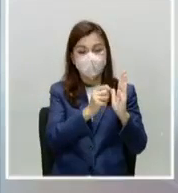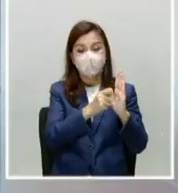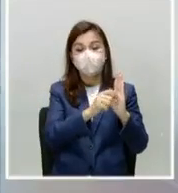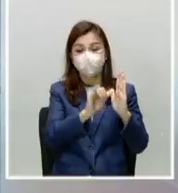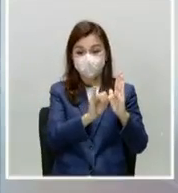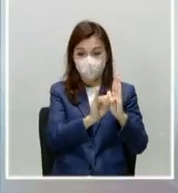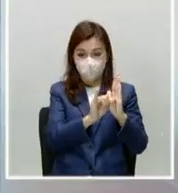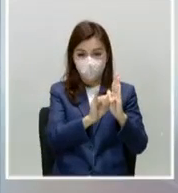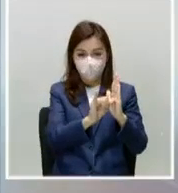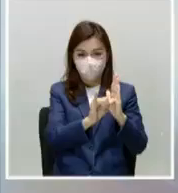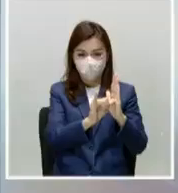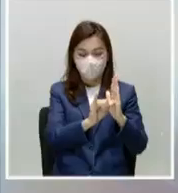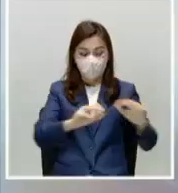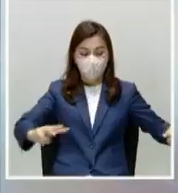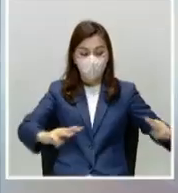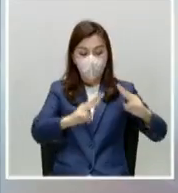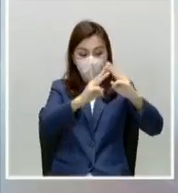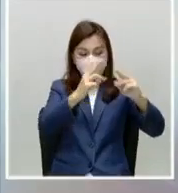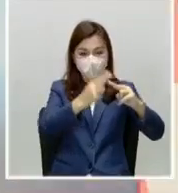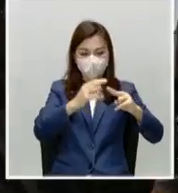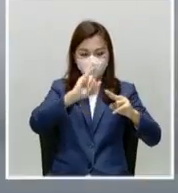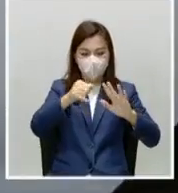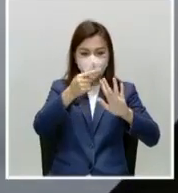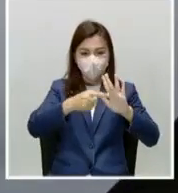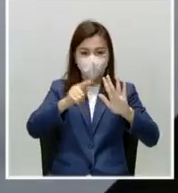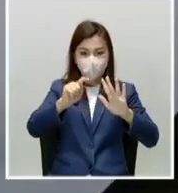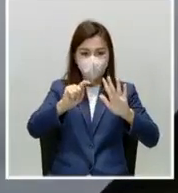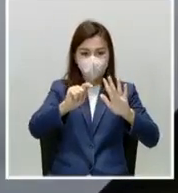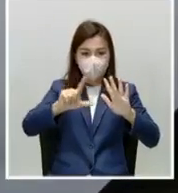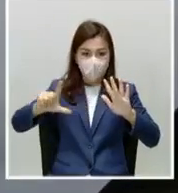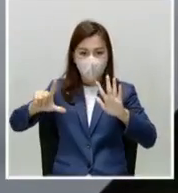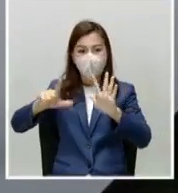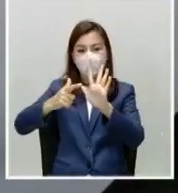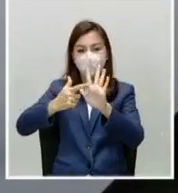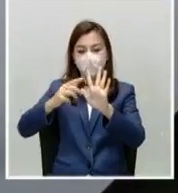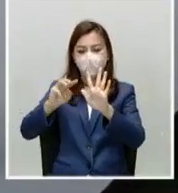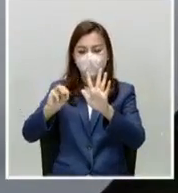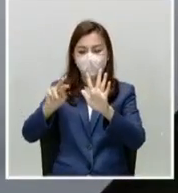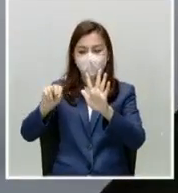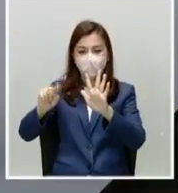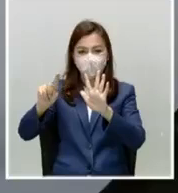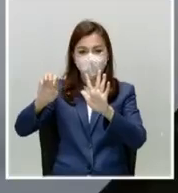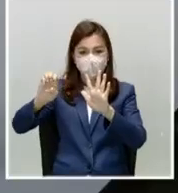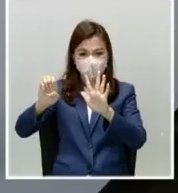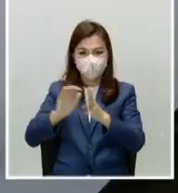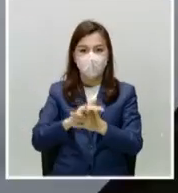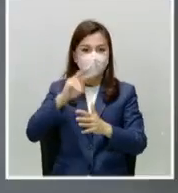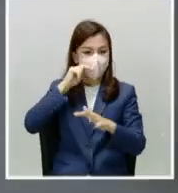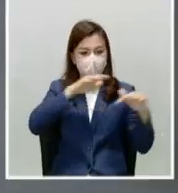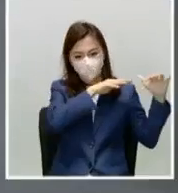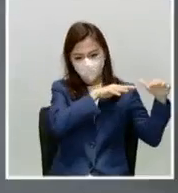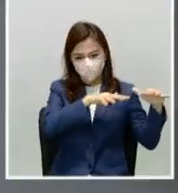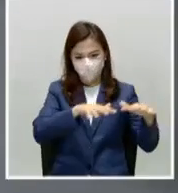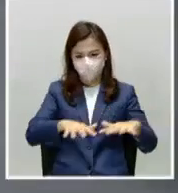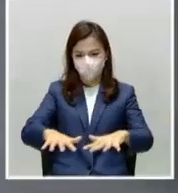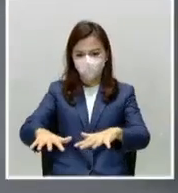อยุธยานะคะหลังวัดจุฬามณีค่ะที่ชาวบ้านบอกว่าปีนี้เนี่ยน้ำมาเร็วแล้วก็มาแรงมากกว่าปกตินะคะต